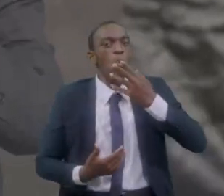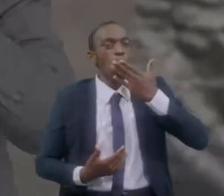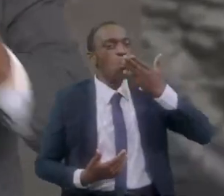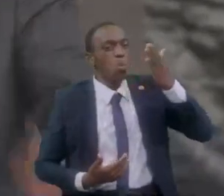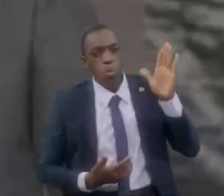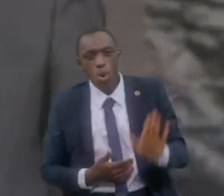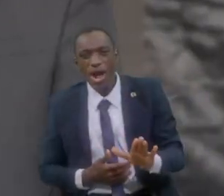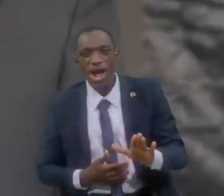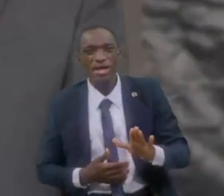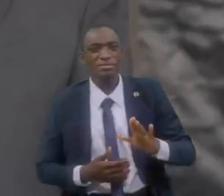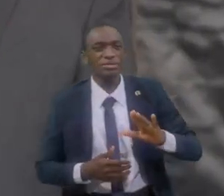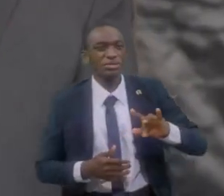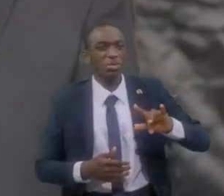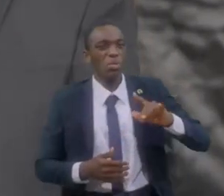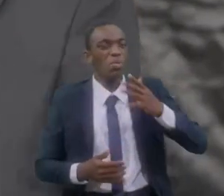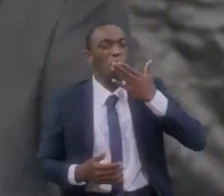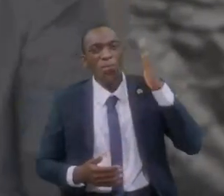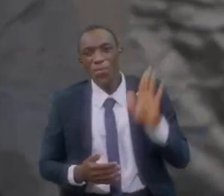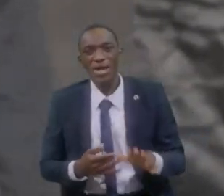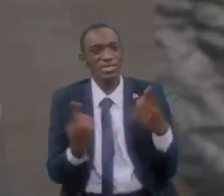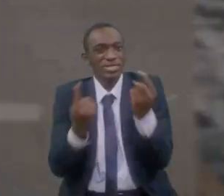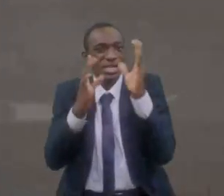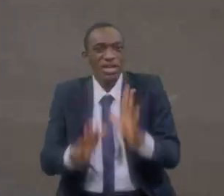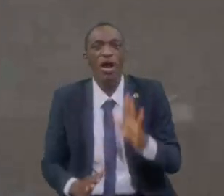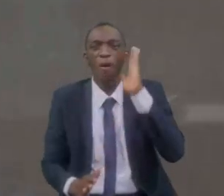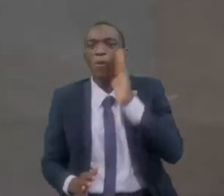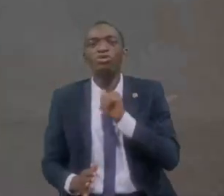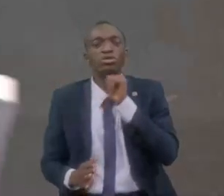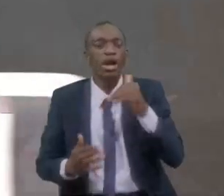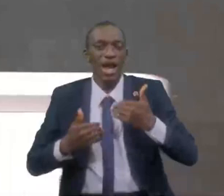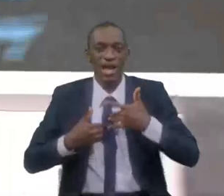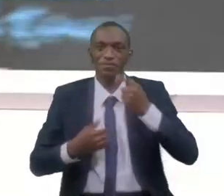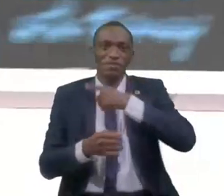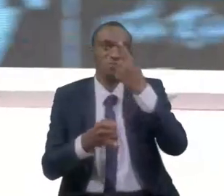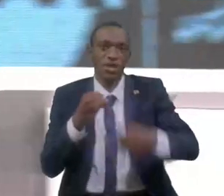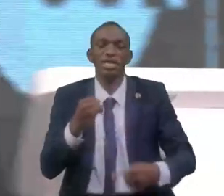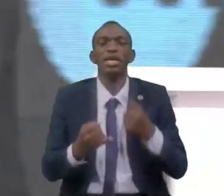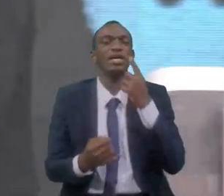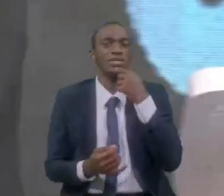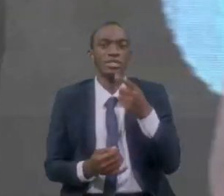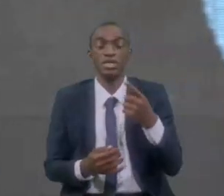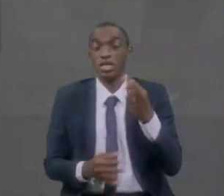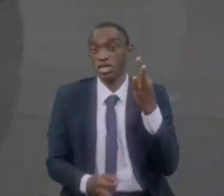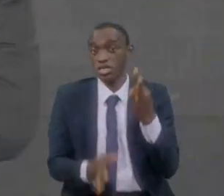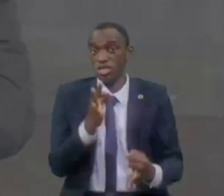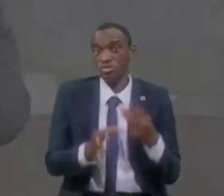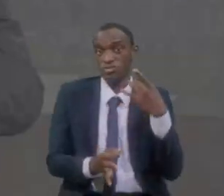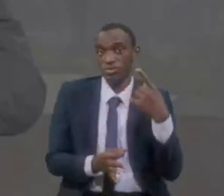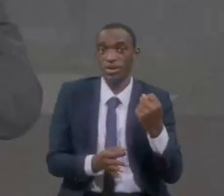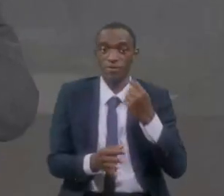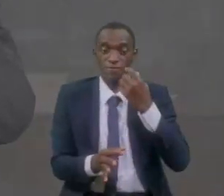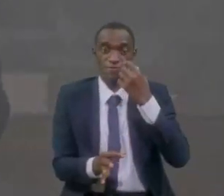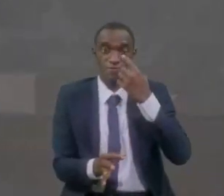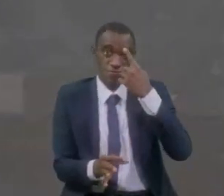les hommes cruels, les pécheurs cruels et brutaux n'auront pas le dernier mot. Et c'est la foi qui